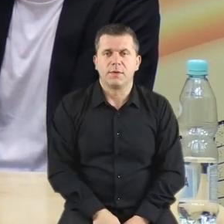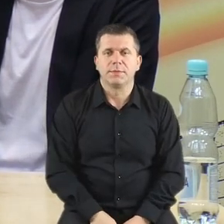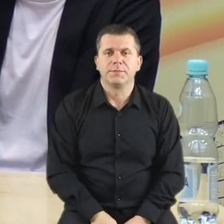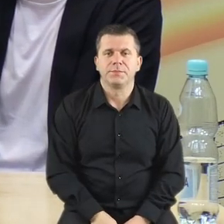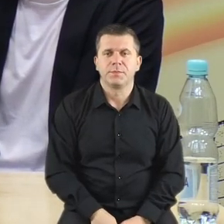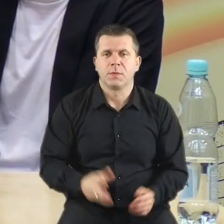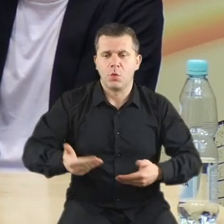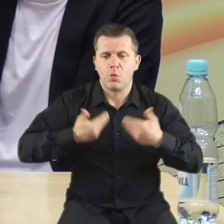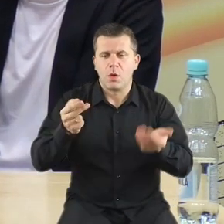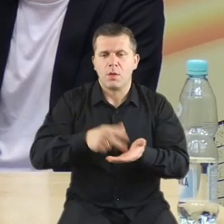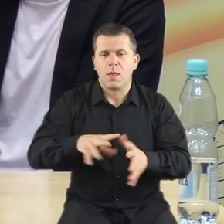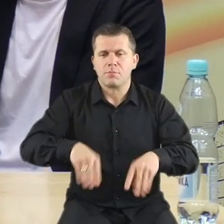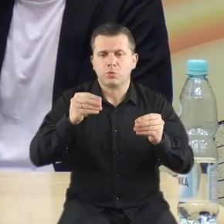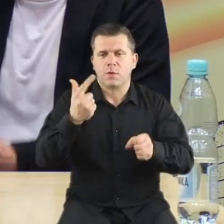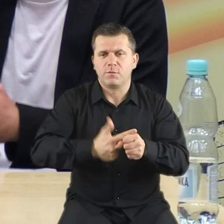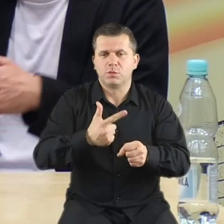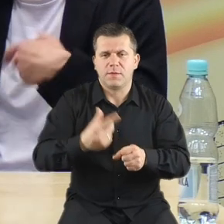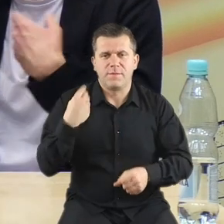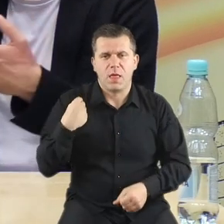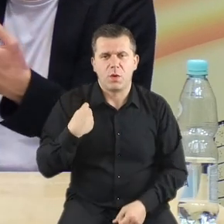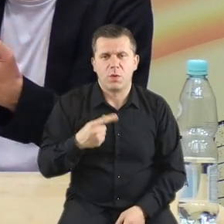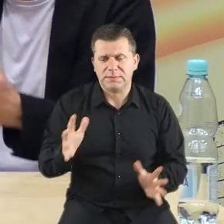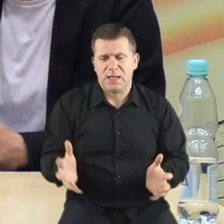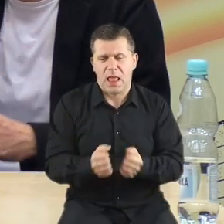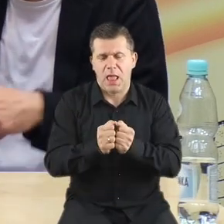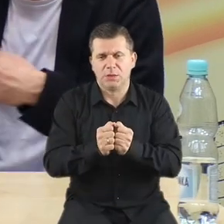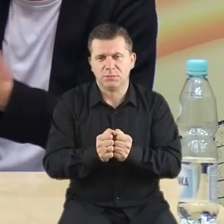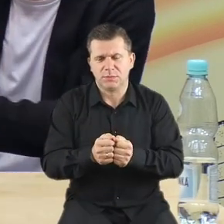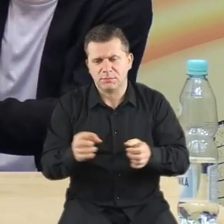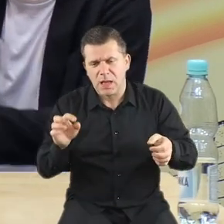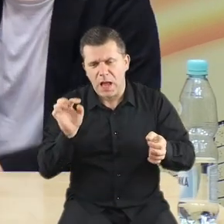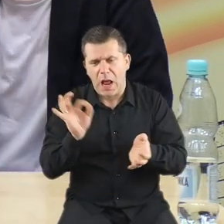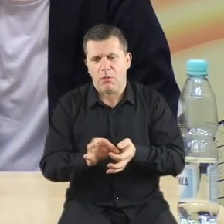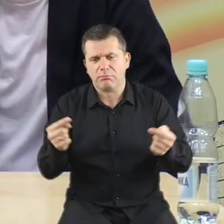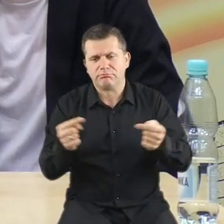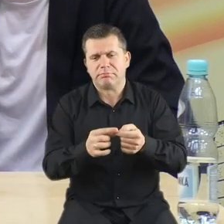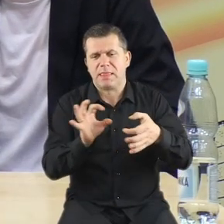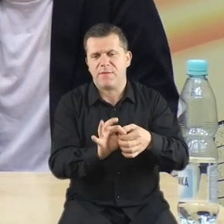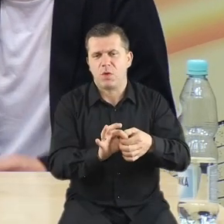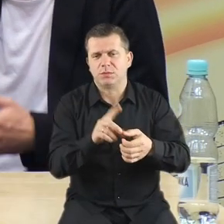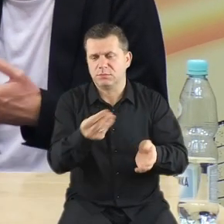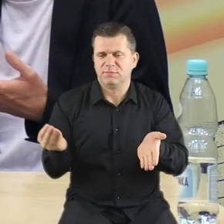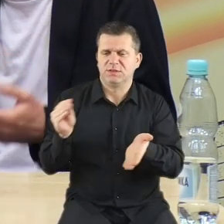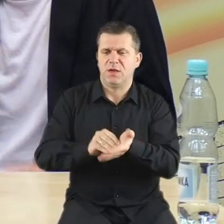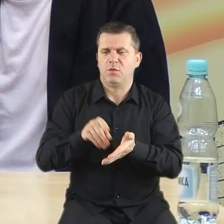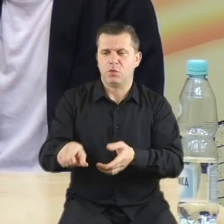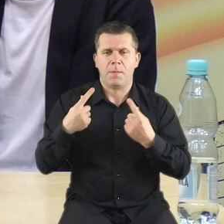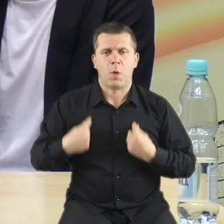urodzony na początku XX wieku. Tam to znalazłem, jakoś nawiązałem do tego i jego też wstawiłem tutaj jako postać.